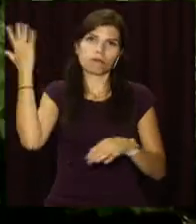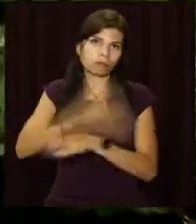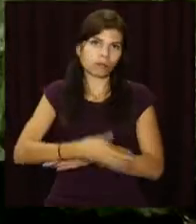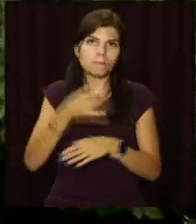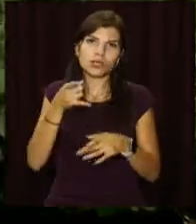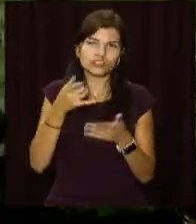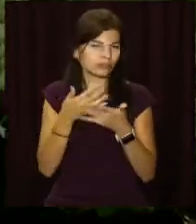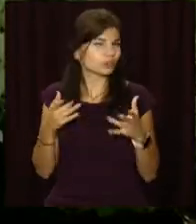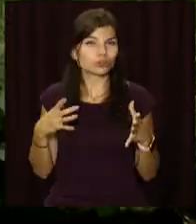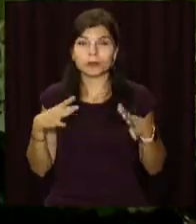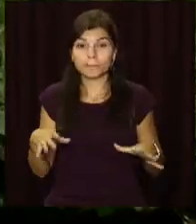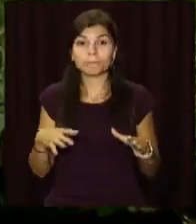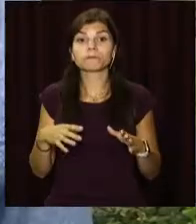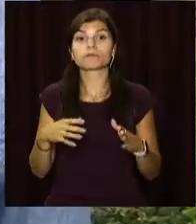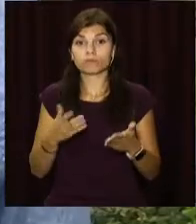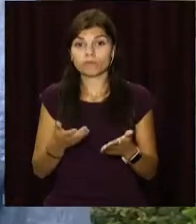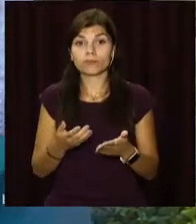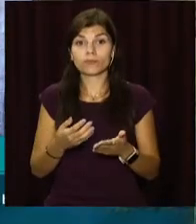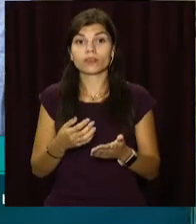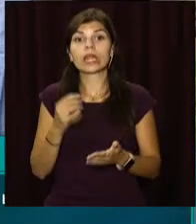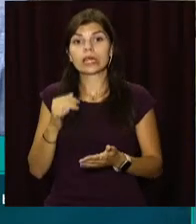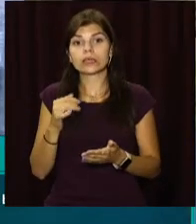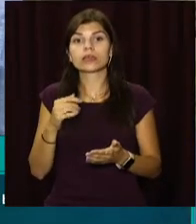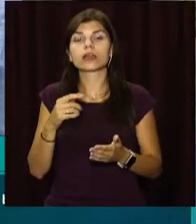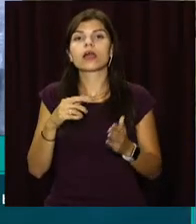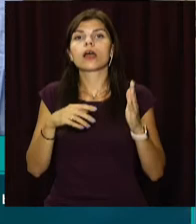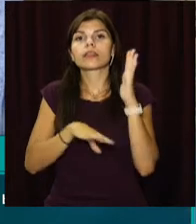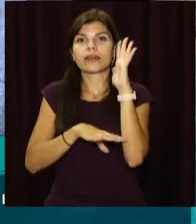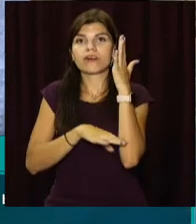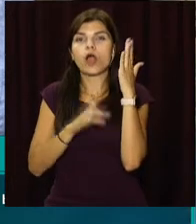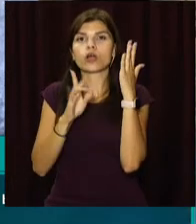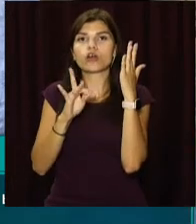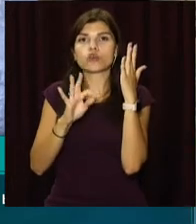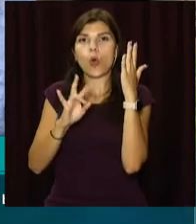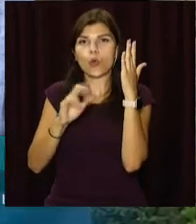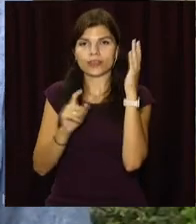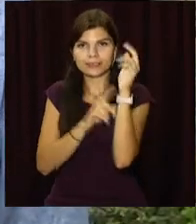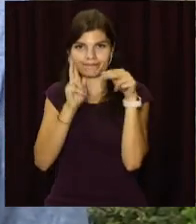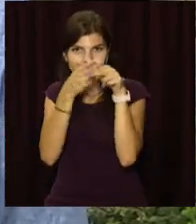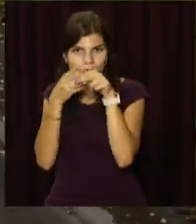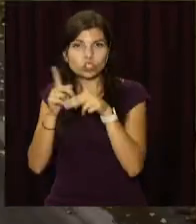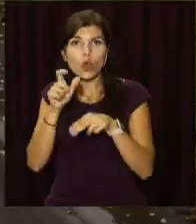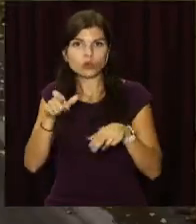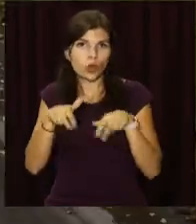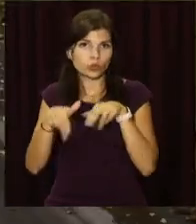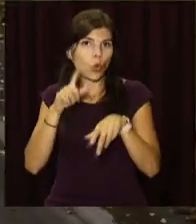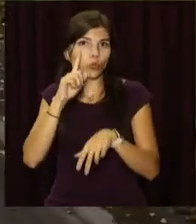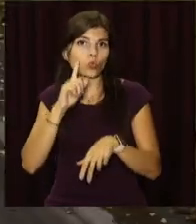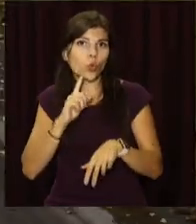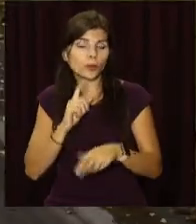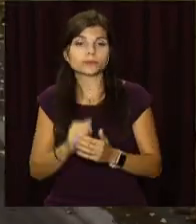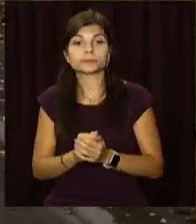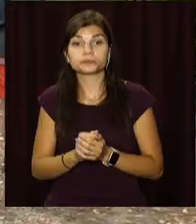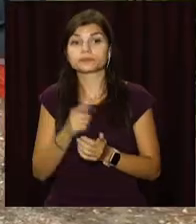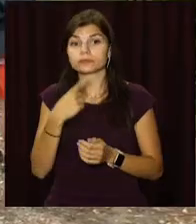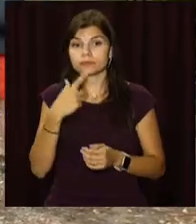від низкорослої порослі і підіймемо крони дерев'я, щоб пішоходам було удобніше ходити. Всі заявки мешканців